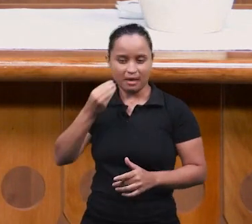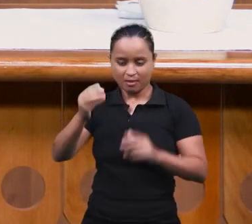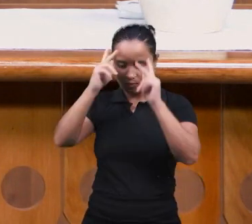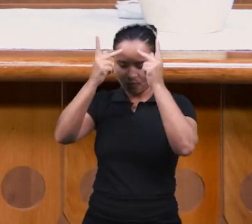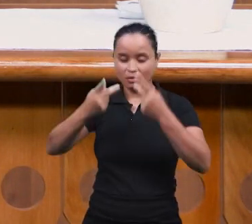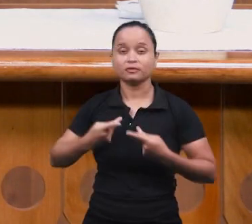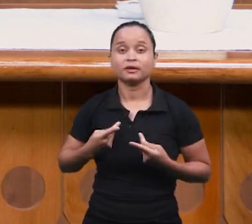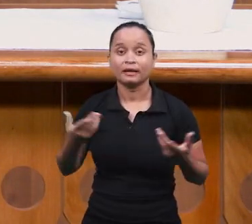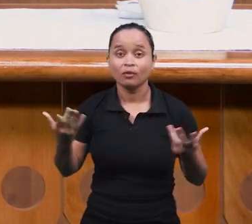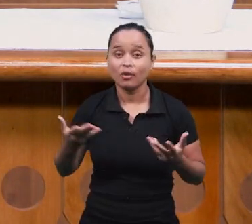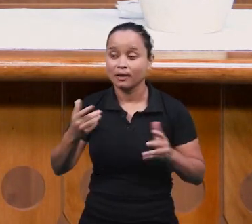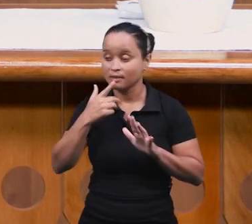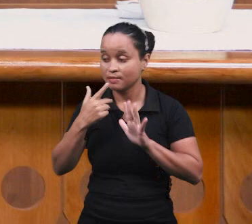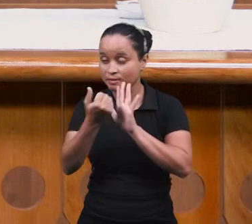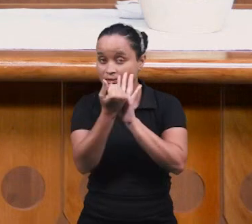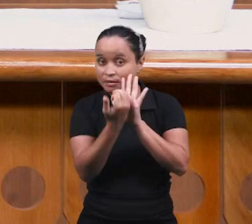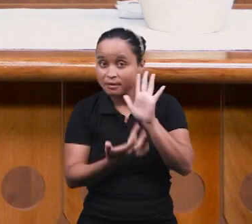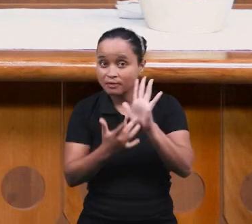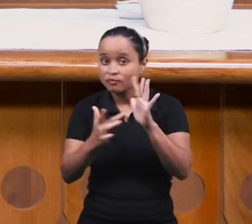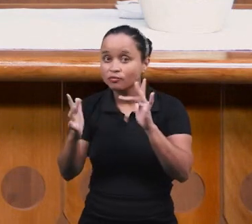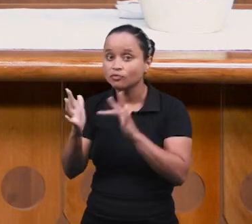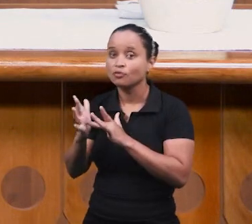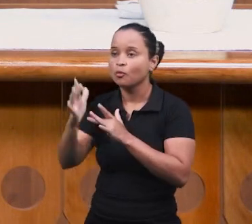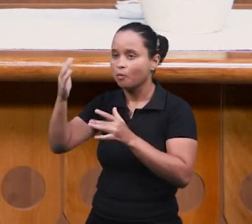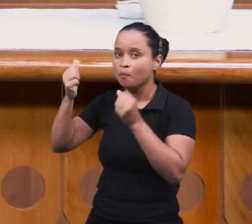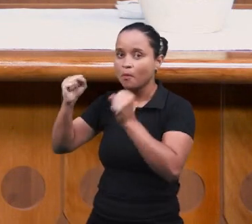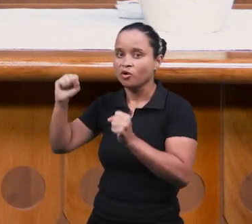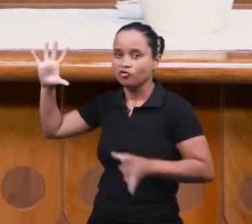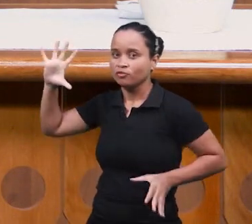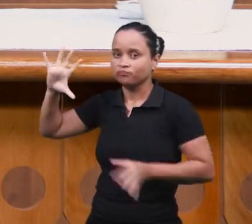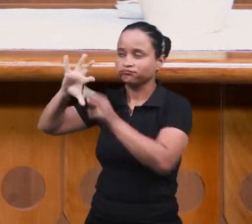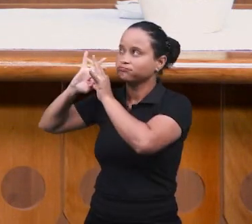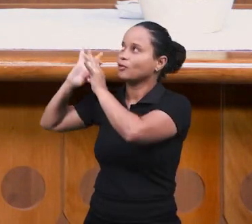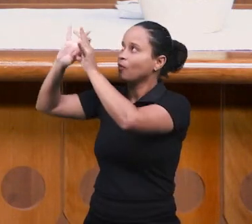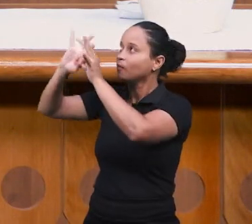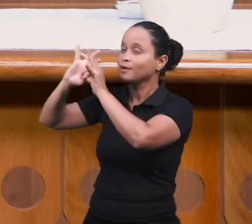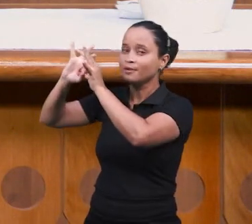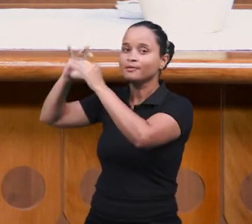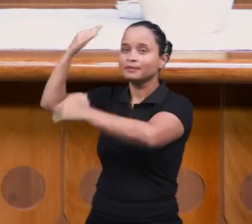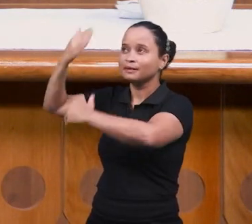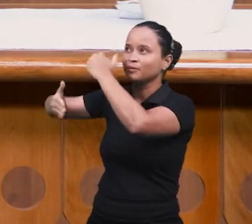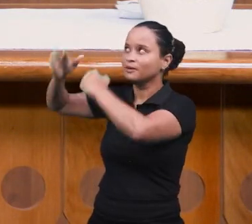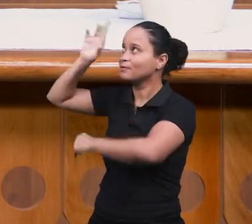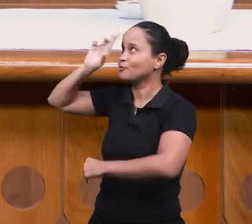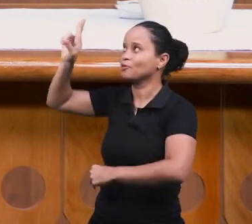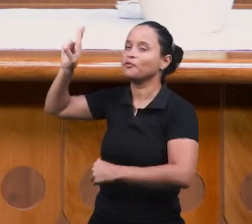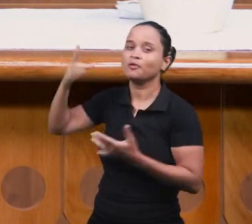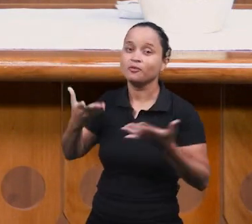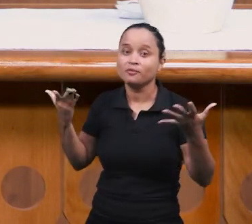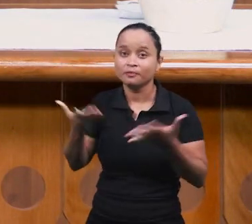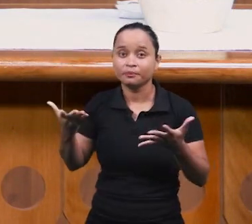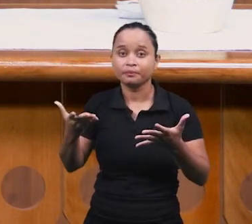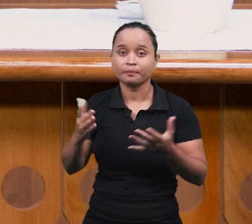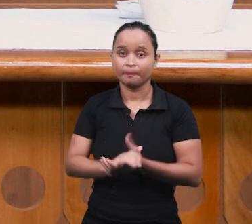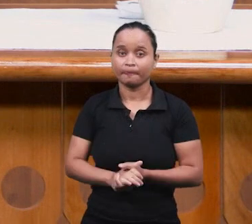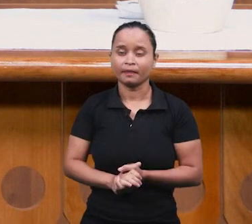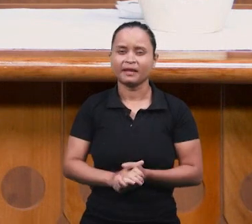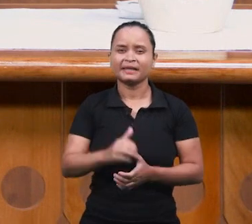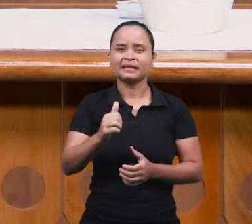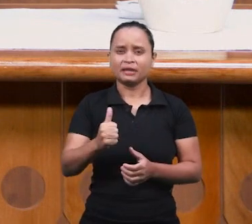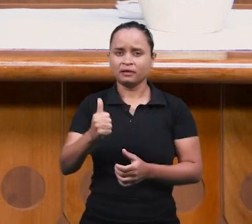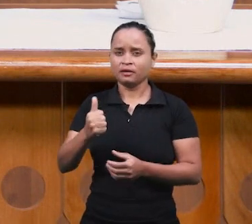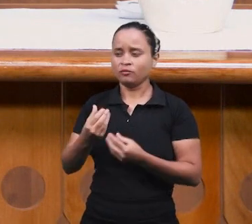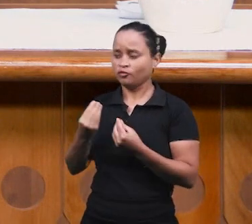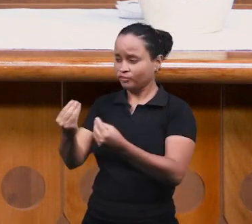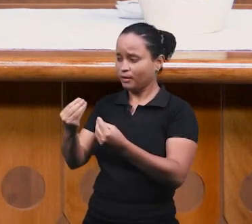le sang de Jésus, maintenant il peut entrer dans la maison du Seigneur. Il entre dans le sanctuaire, il entre dans la présence du Seigneur. Et je rajouterai à tes jours 15